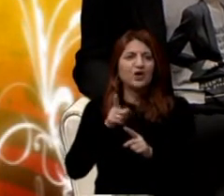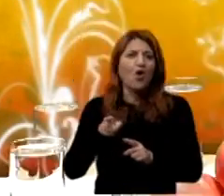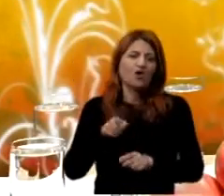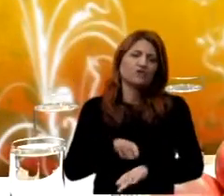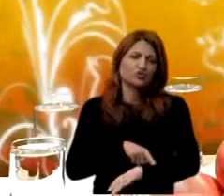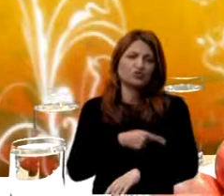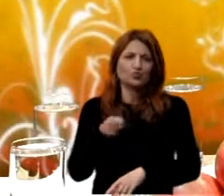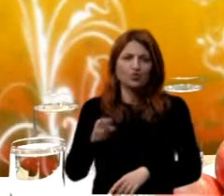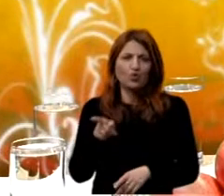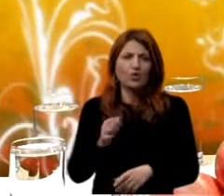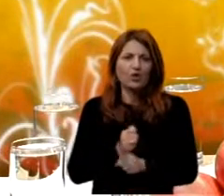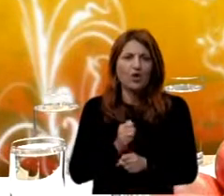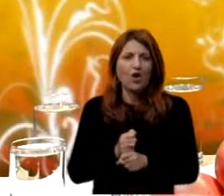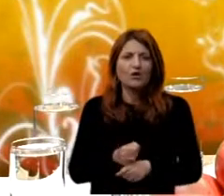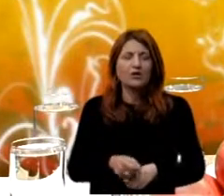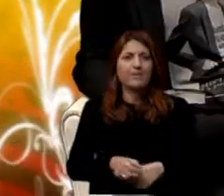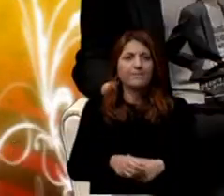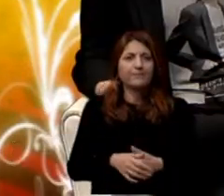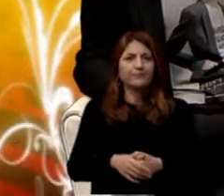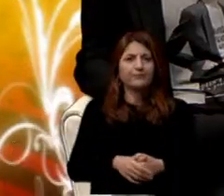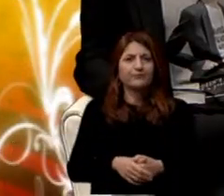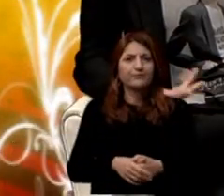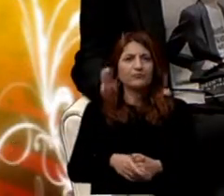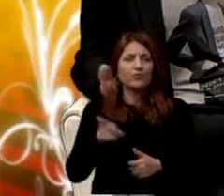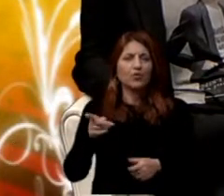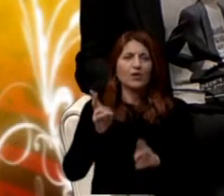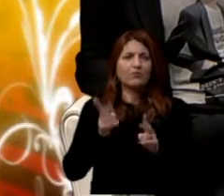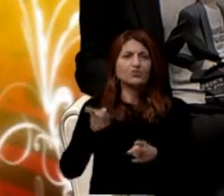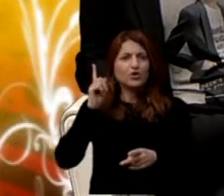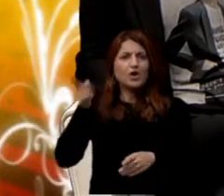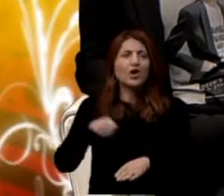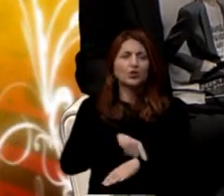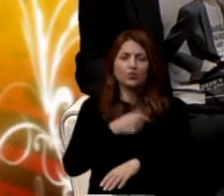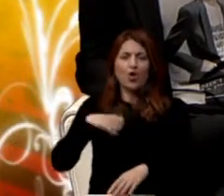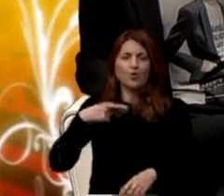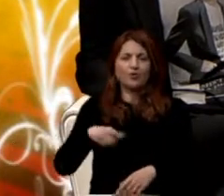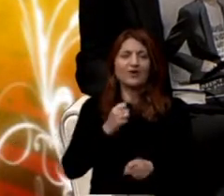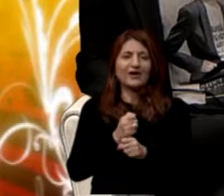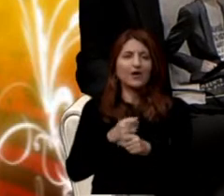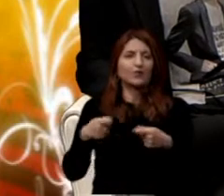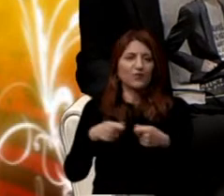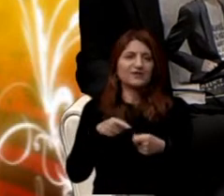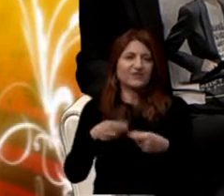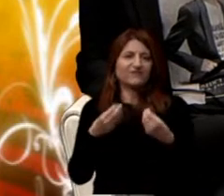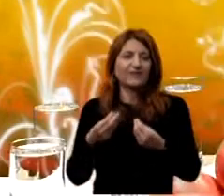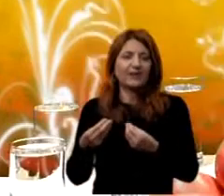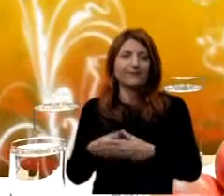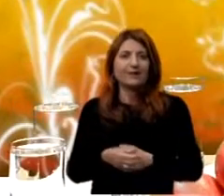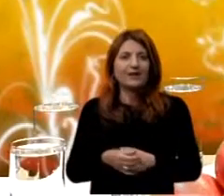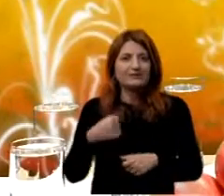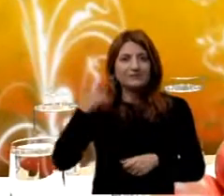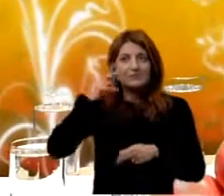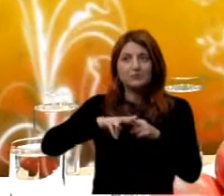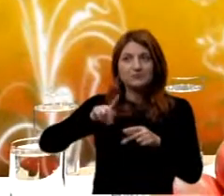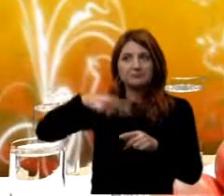Radićevo radi, da, da, i gošća ovdje. Da, i tu da, zaista ono možete... Dugi niz godina se baviti ime. Točno. Baš sam je pomisla i